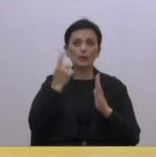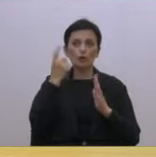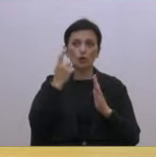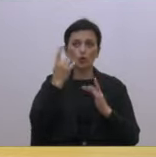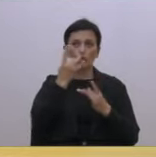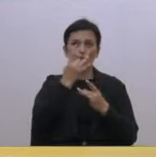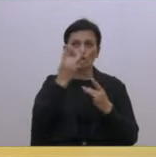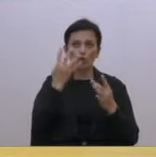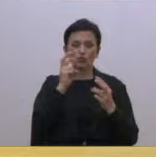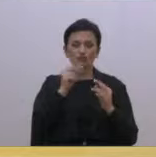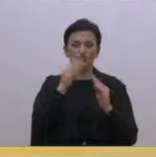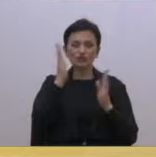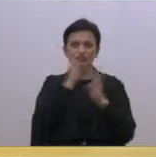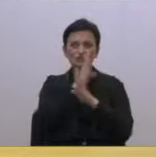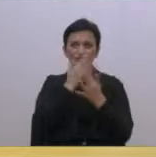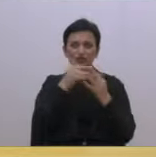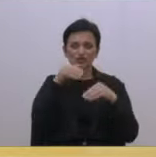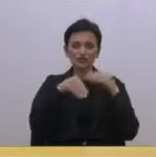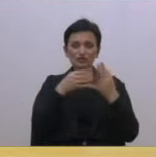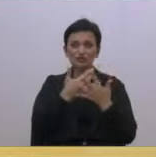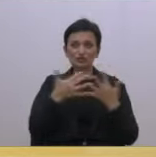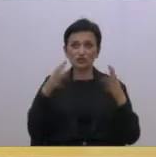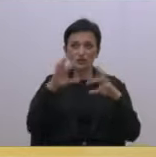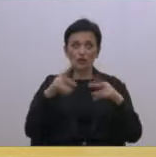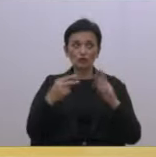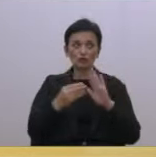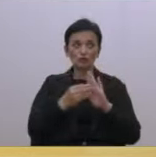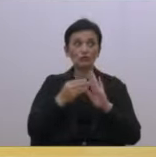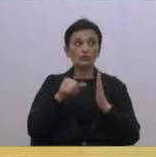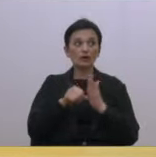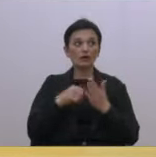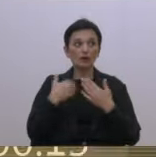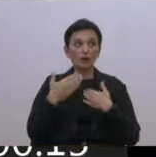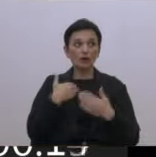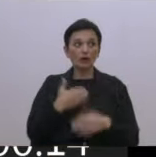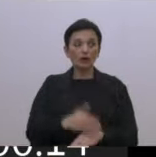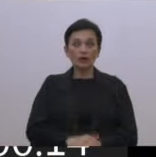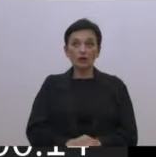კულტურათა ჯიშების შესახებ კანონის ცვლილება მეორე მოსმენით ხო ჩართოთ კენჭისყრის რეჟიმში.